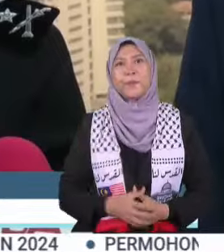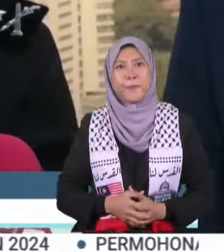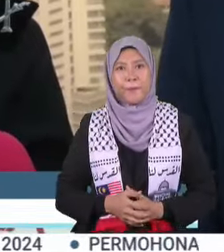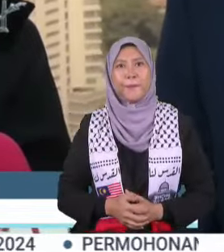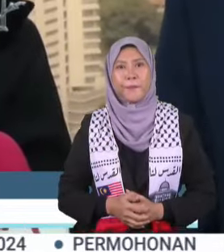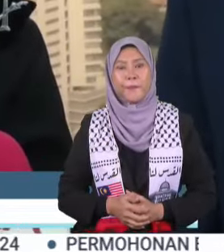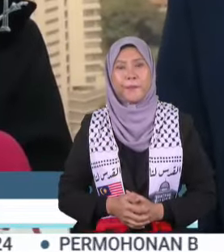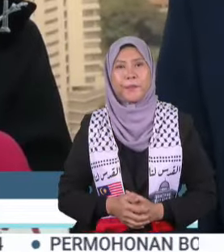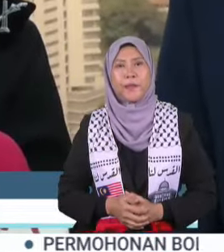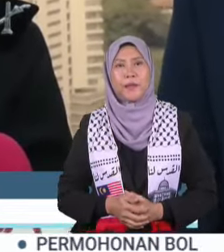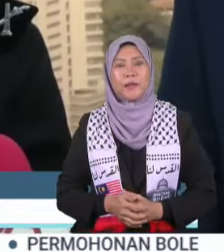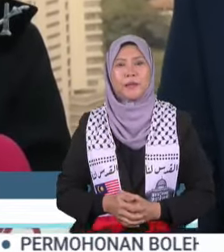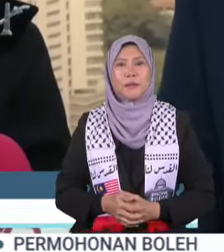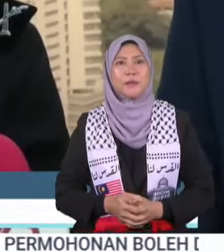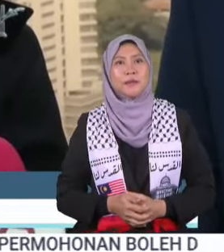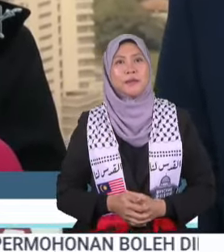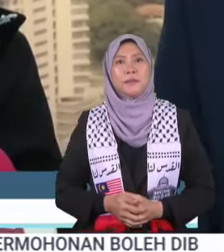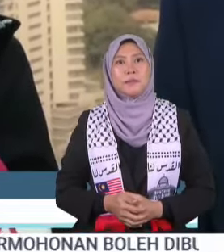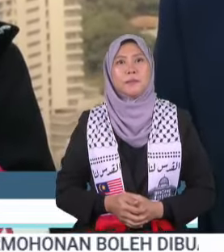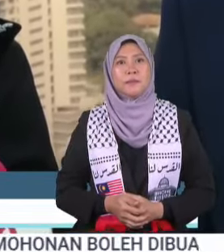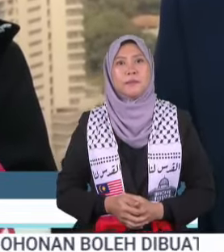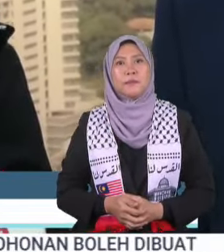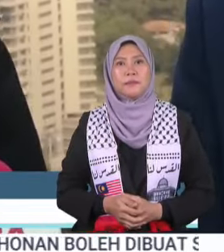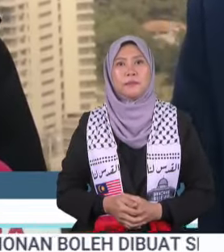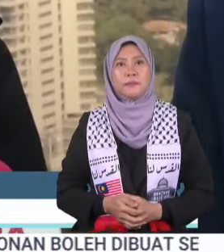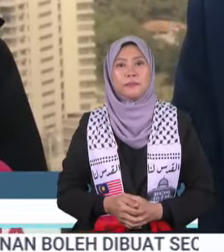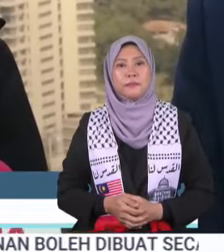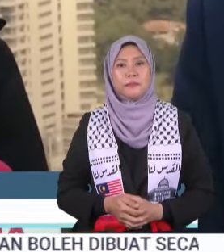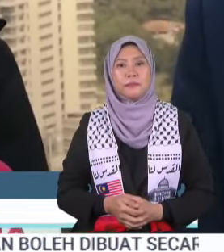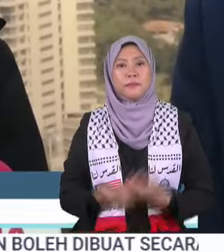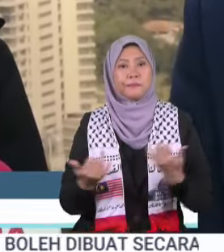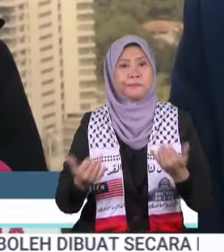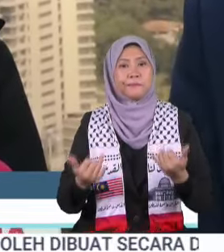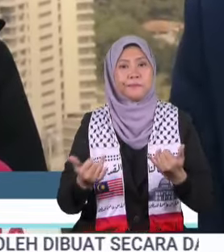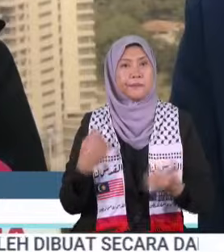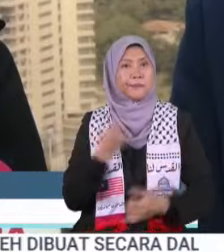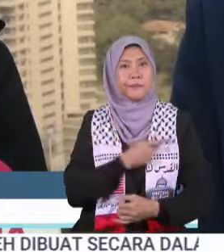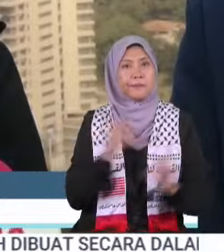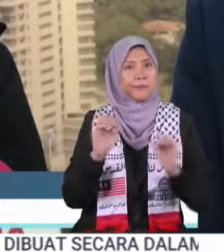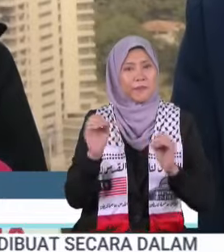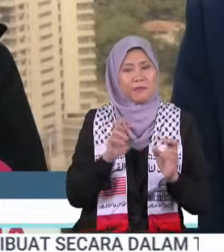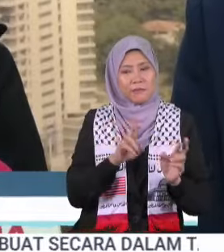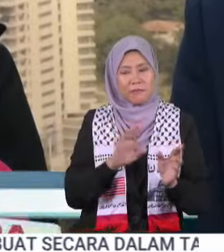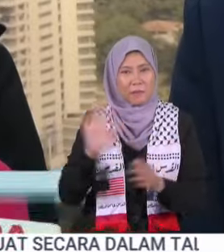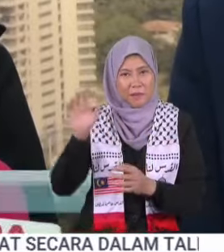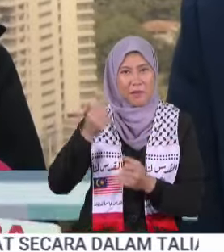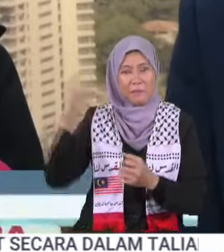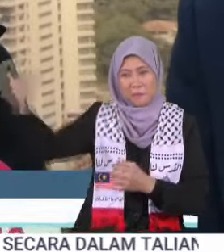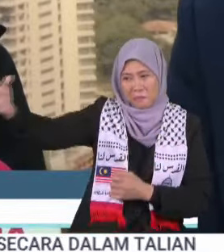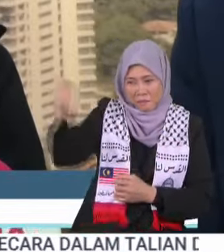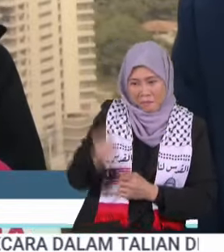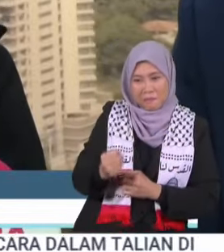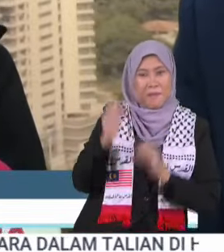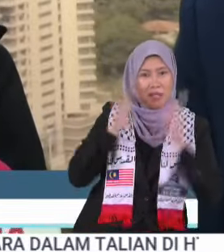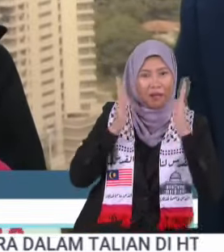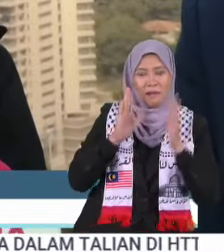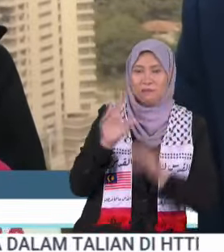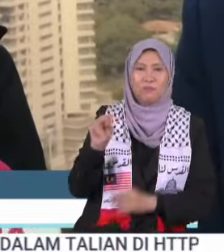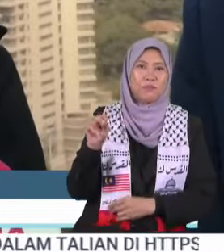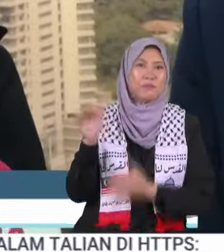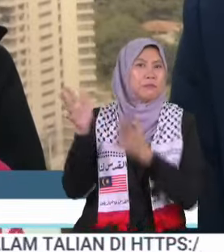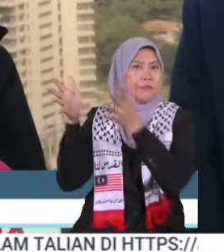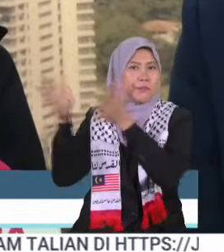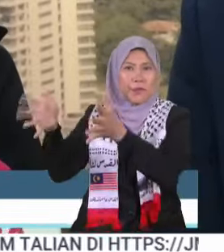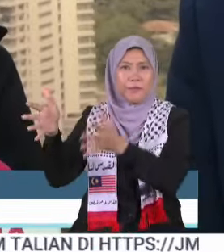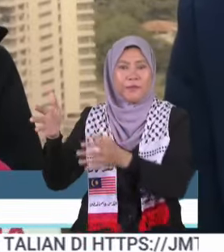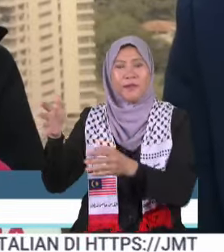psikoaktif baru atupun new pstif substance setakat ni kita tidak ada rancangan untuk membawa dia balik dan ditangkap dan telah pun